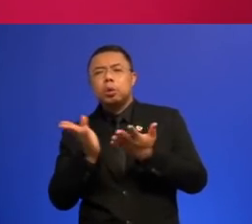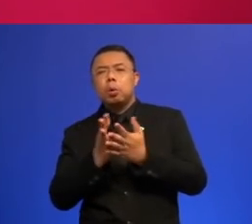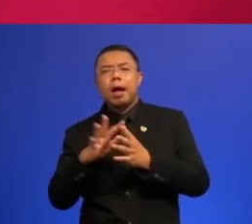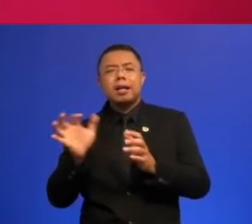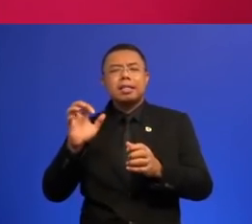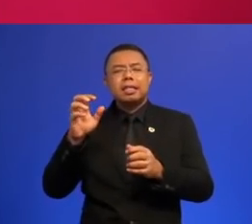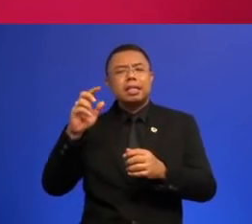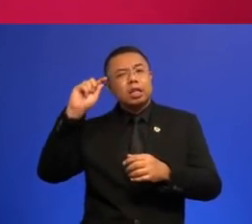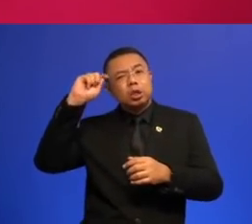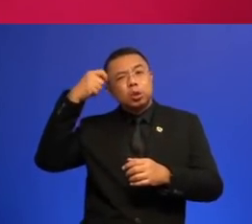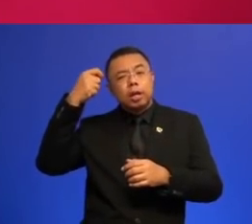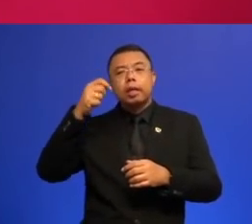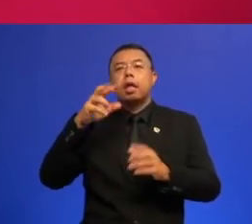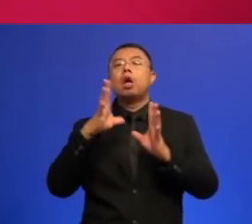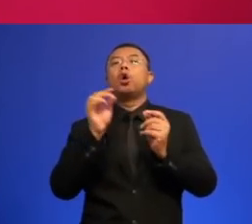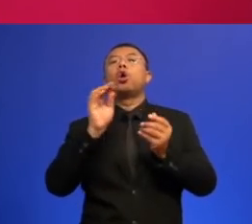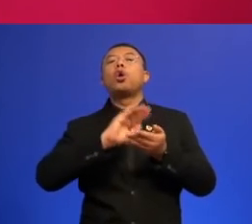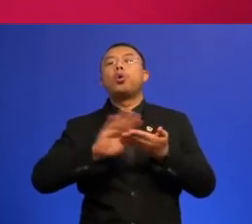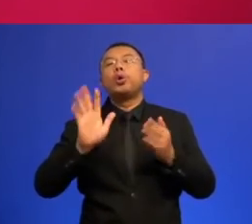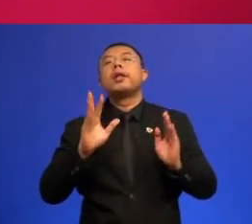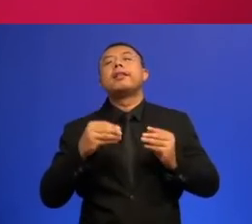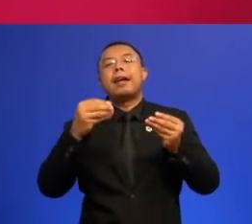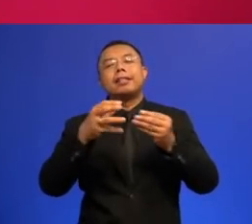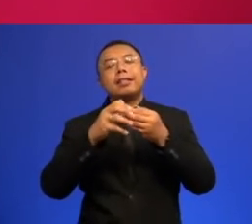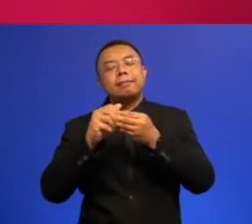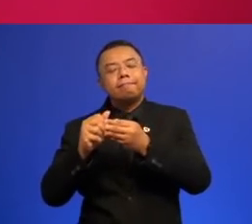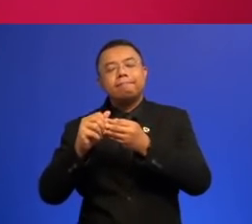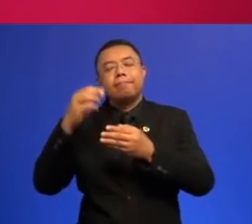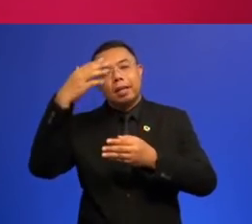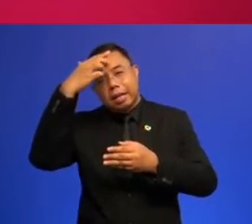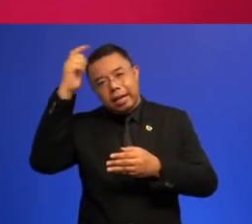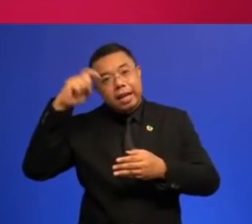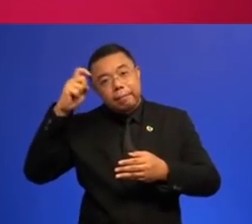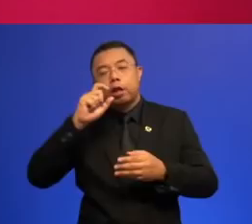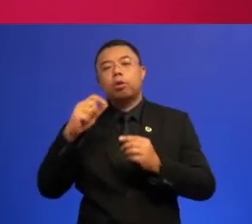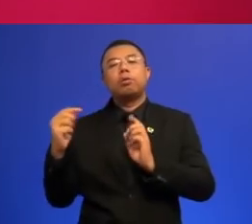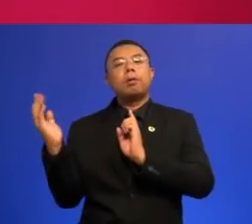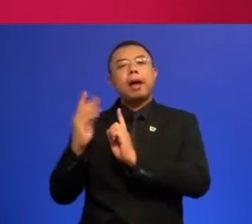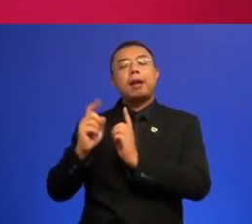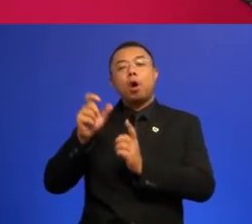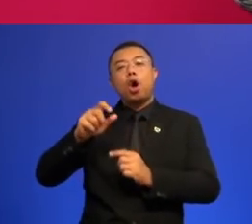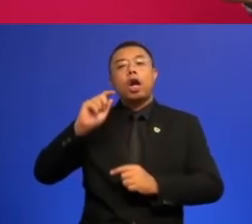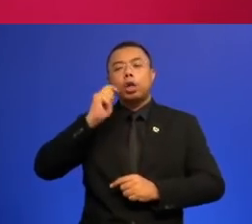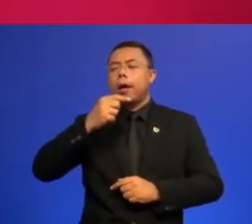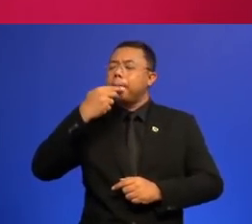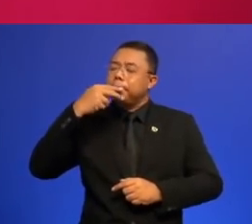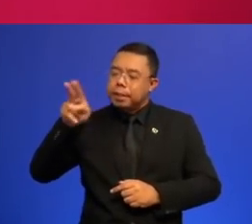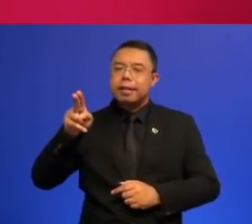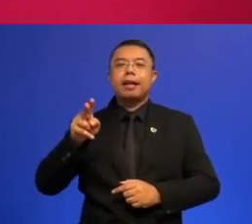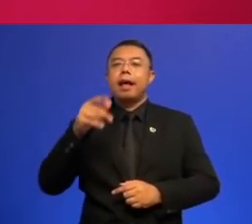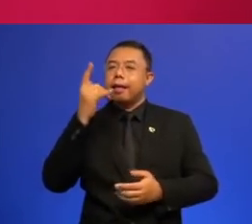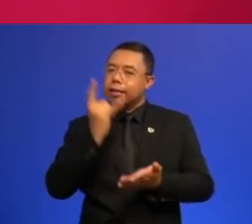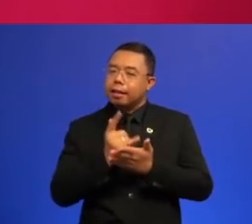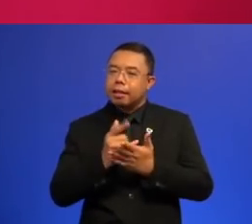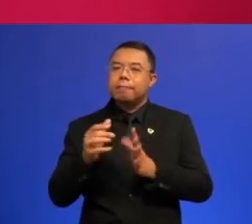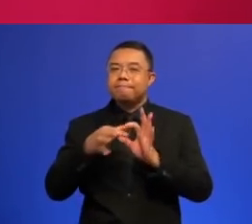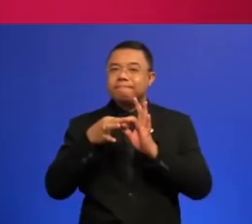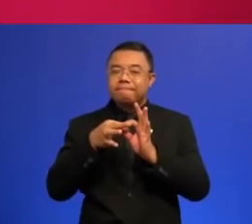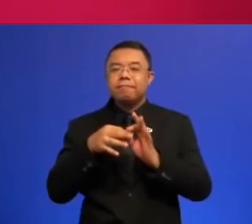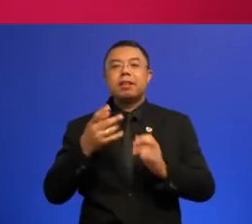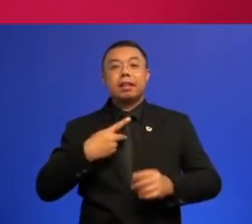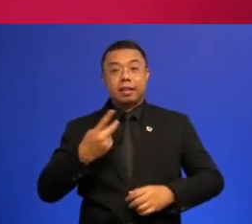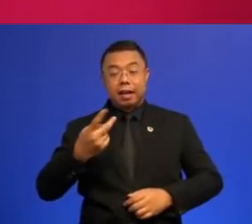gak? Ada kesan. Roh Kudus akan memberi hikmat bagaimana menghadapi orang tua. Percayalah, tetaplah bersama